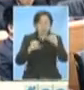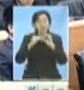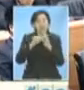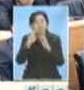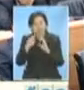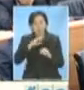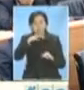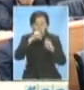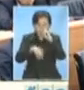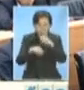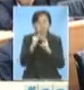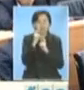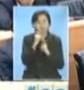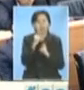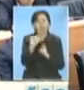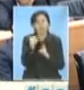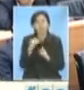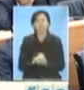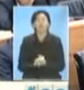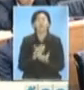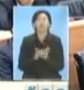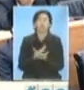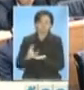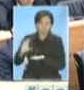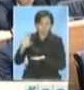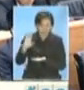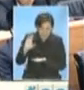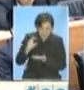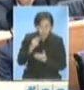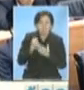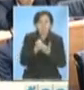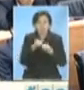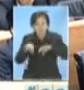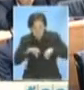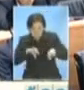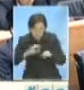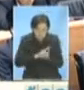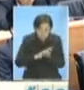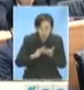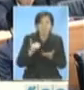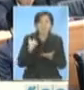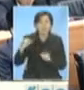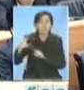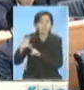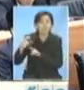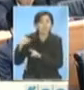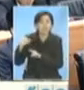อันตรายบ้างไหนล่ะครับงบประมาณที่เราจะไปดูแลในส่วนของสิ่งที่เกิดขึ้น